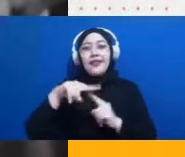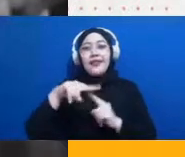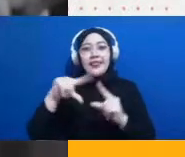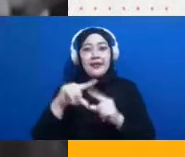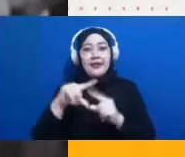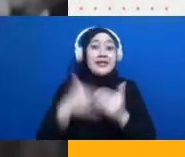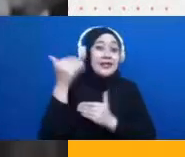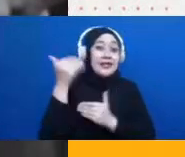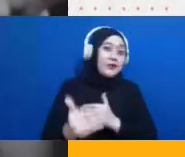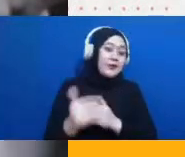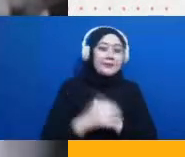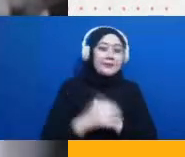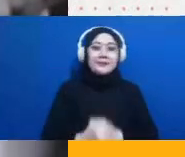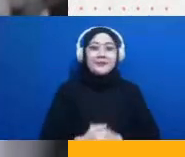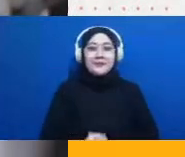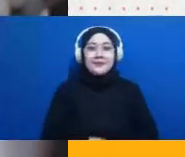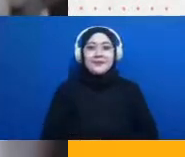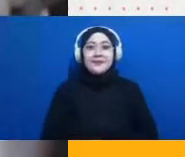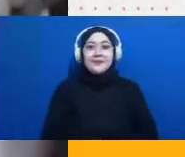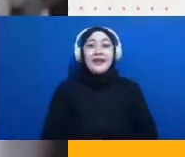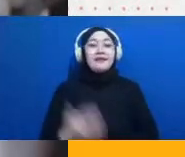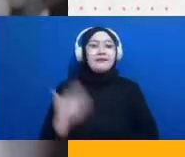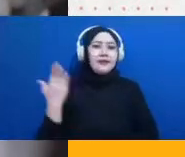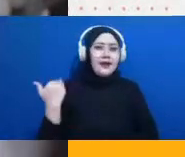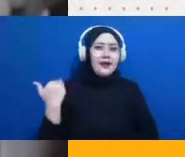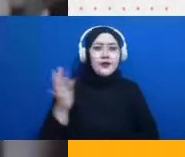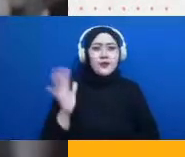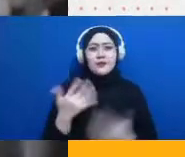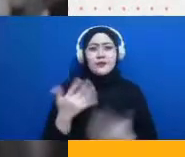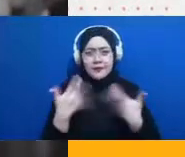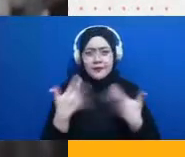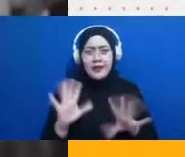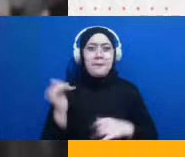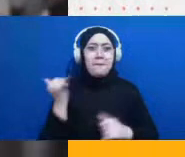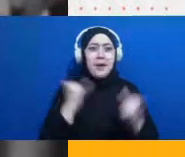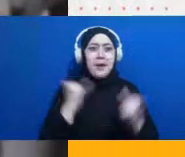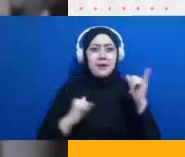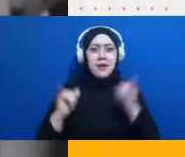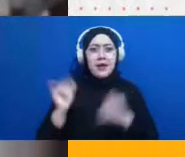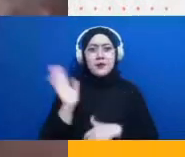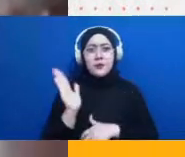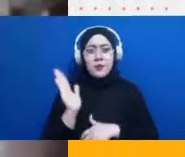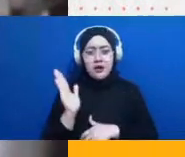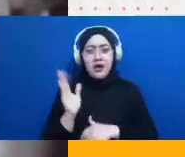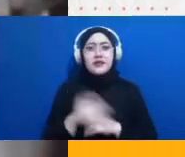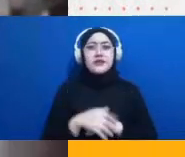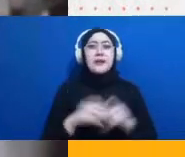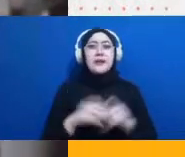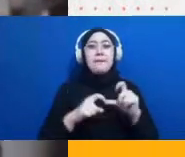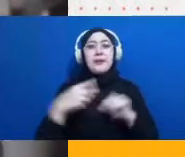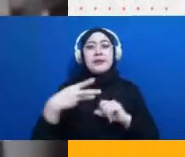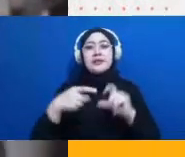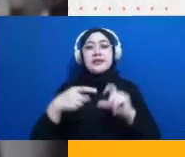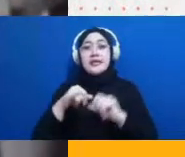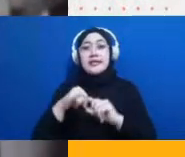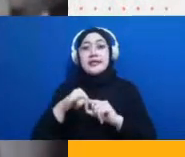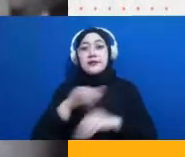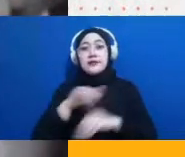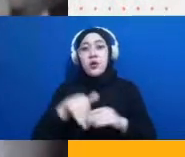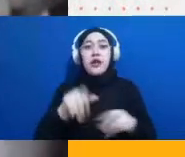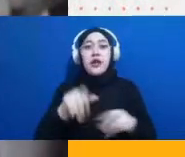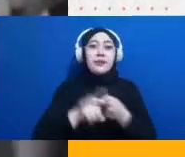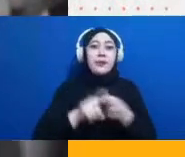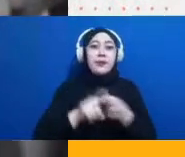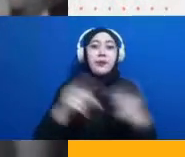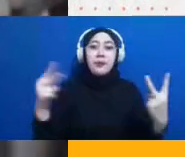Oke. Nah, tadi kita sudah selesai bermain Kahoot ya, luar biasa. Setiap sesi ini memang teman-teman penonton